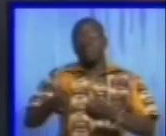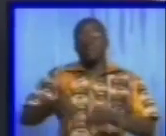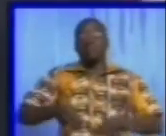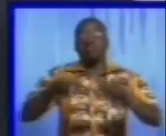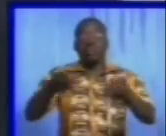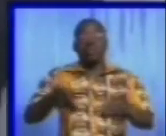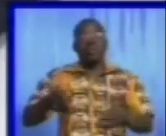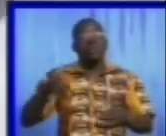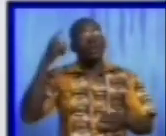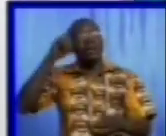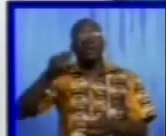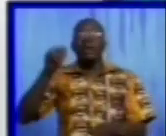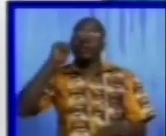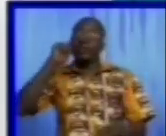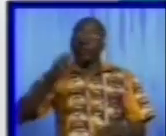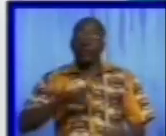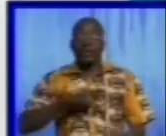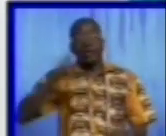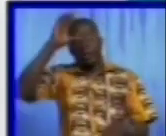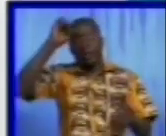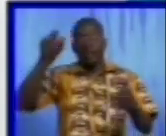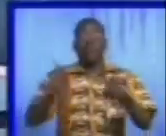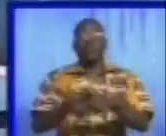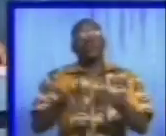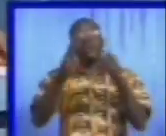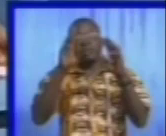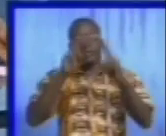les autres fils et filles de Yelbouga.